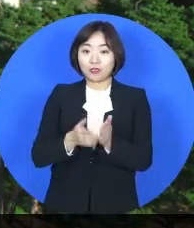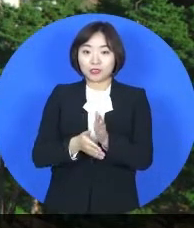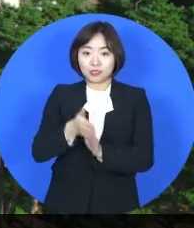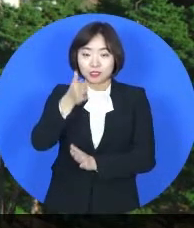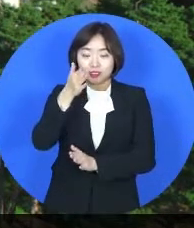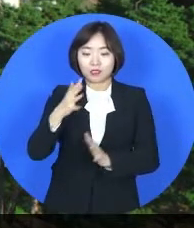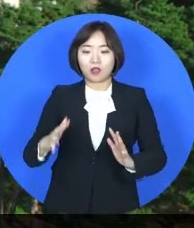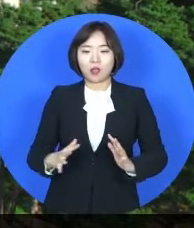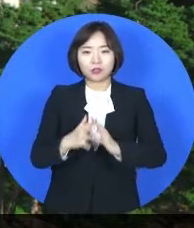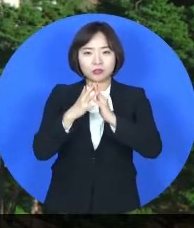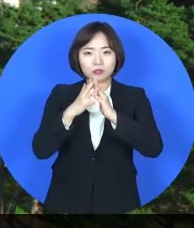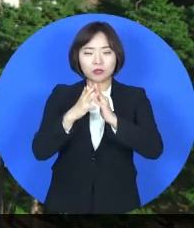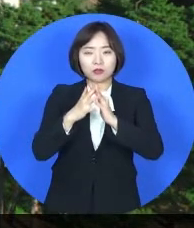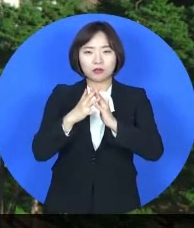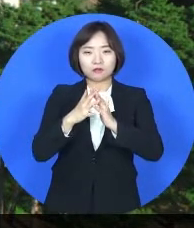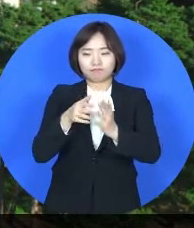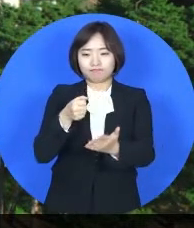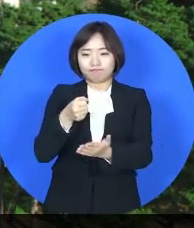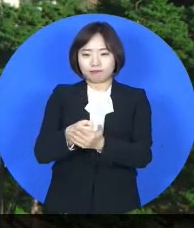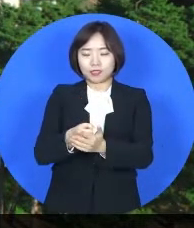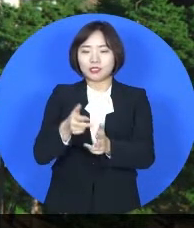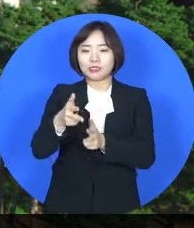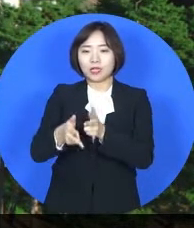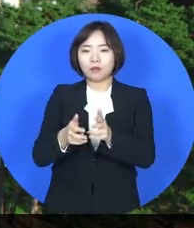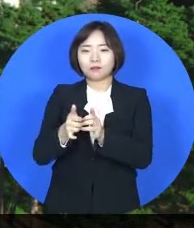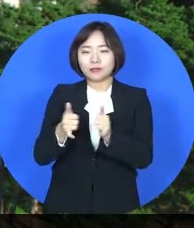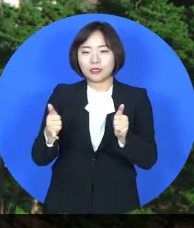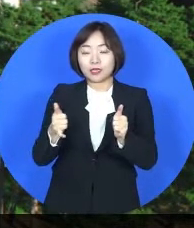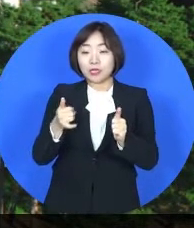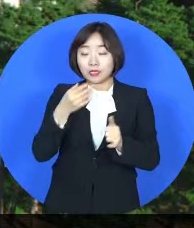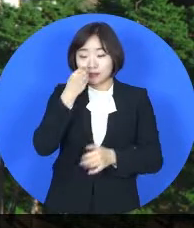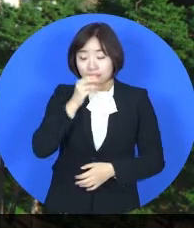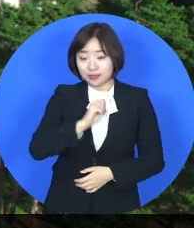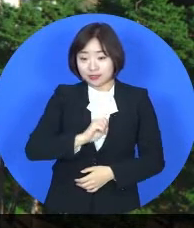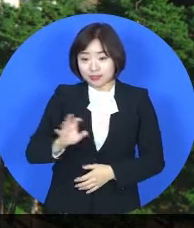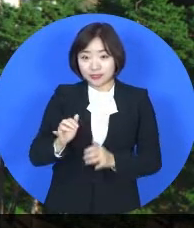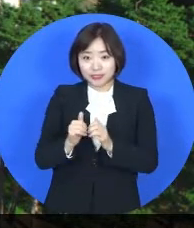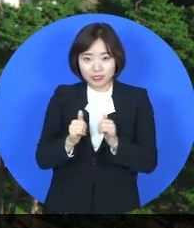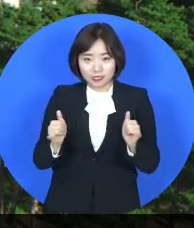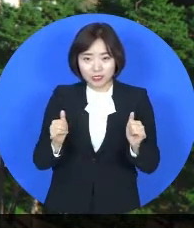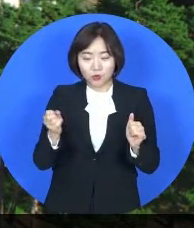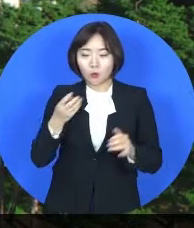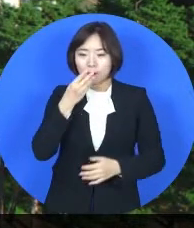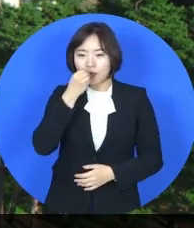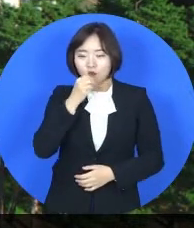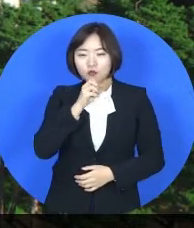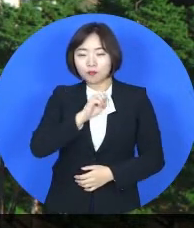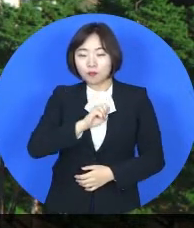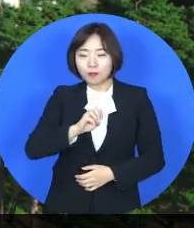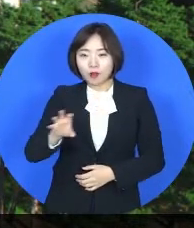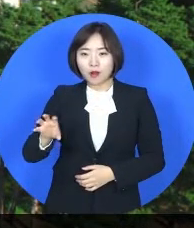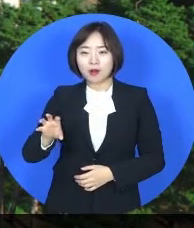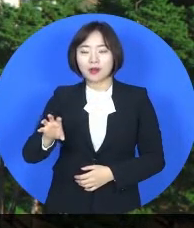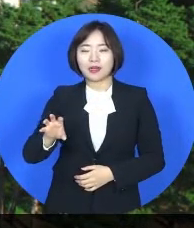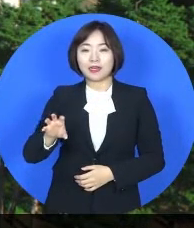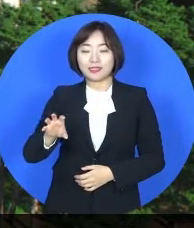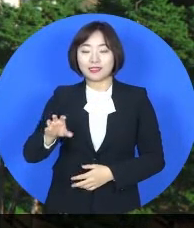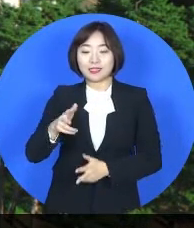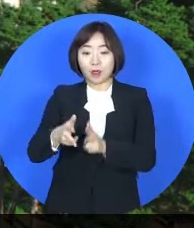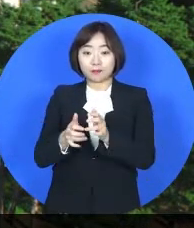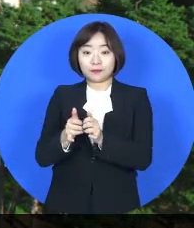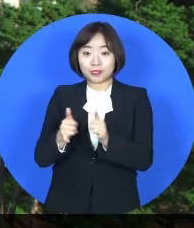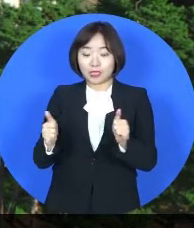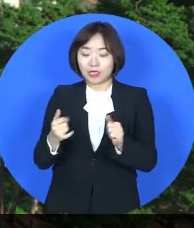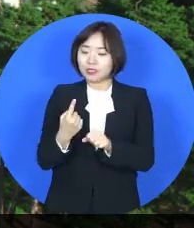천안시에서는 건설, 지정, 사업장의 폐기물을 배출한 자 또는 폐기물 처리 사업자는 지난해